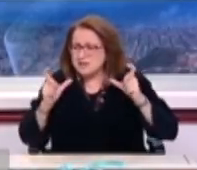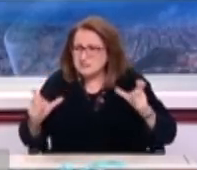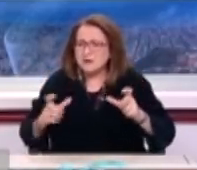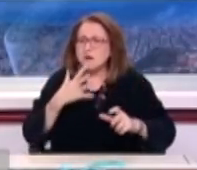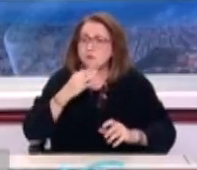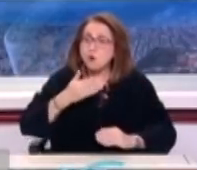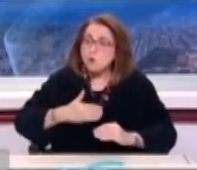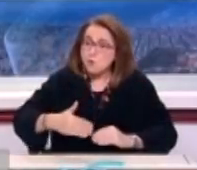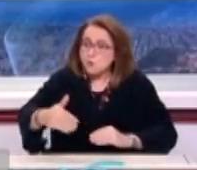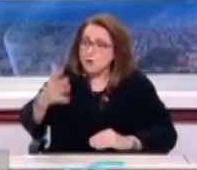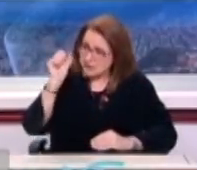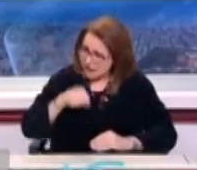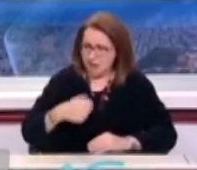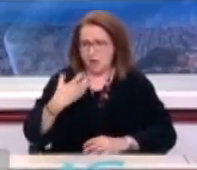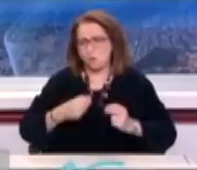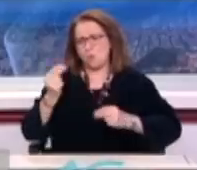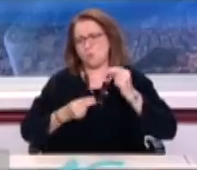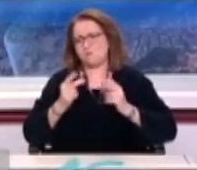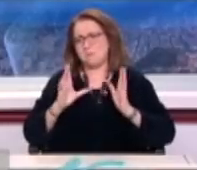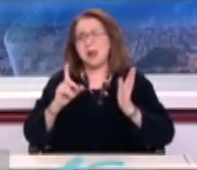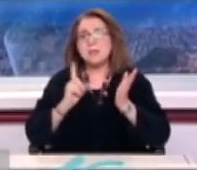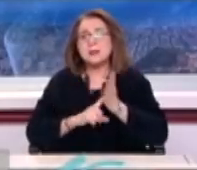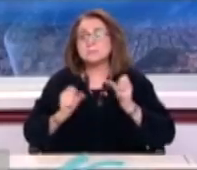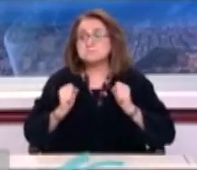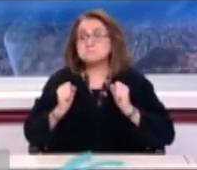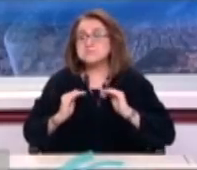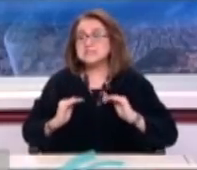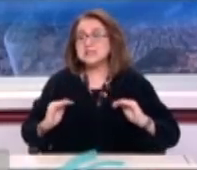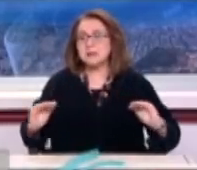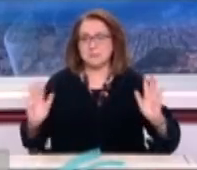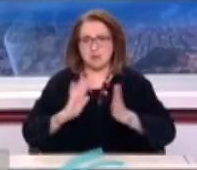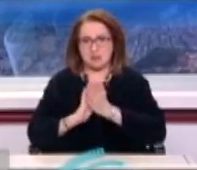με ψυχραιμία. Με ψυχραιμία. Η κυρία Ευθυμιάδου.